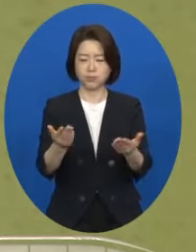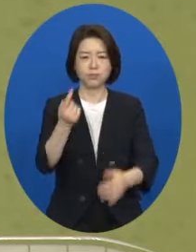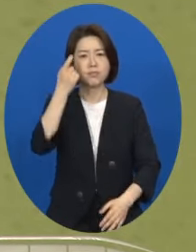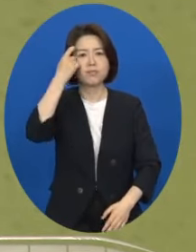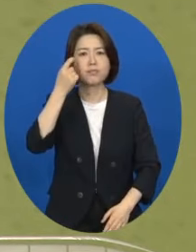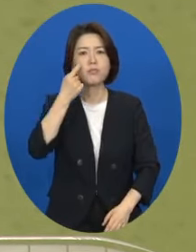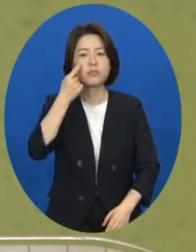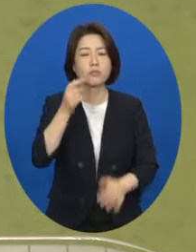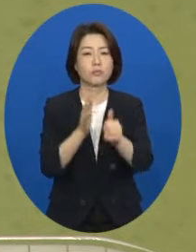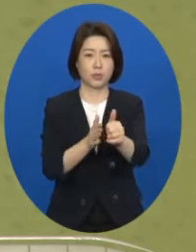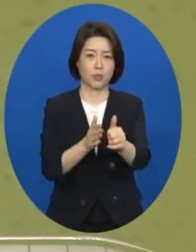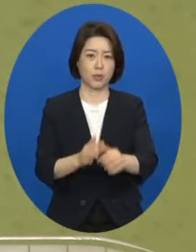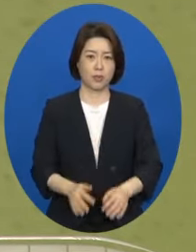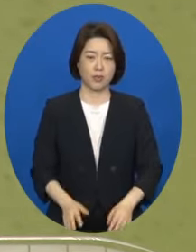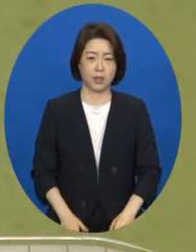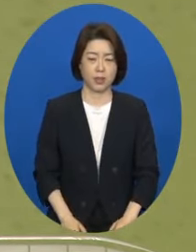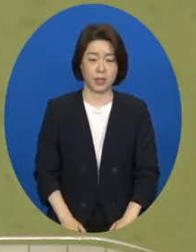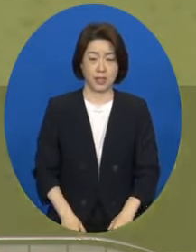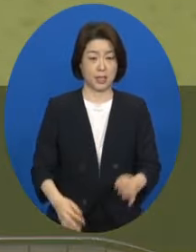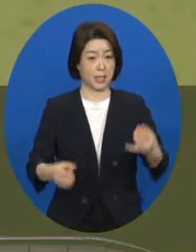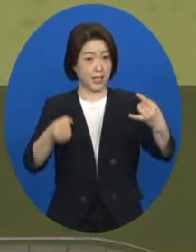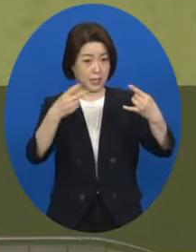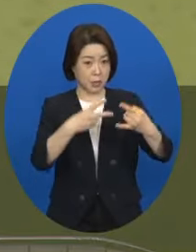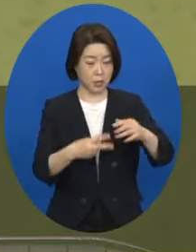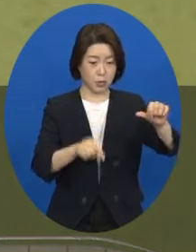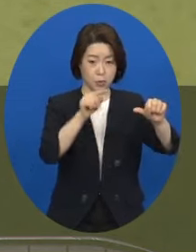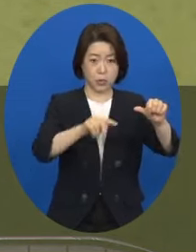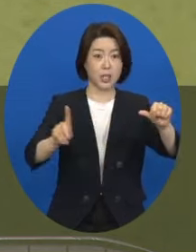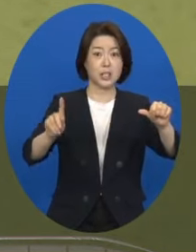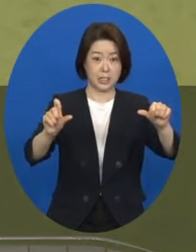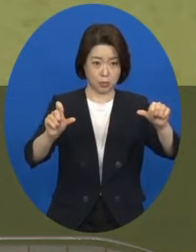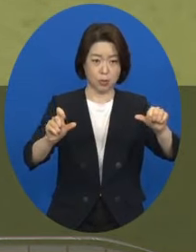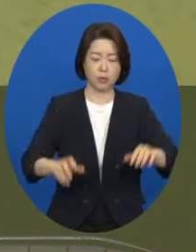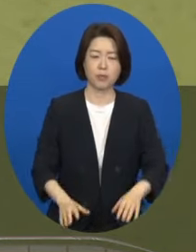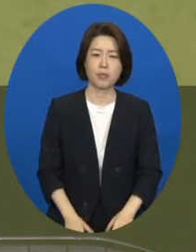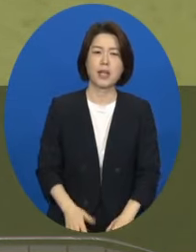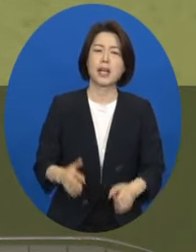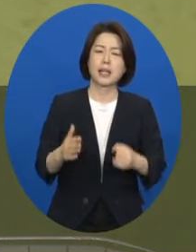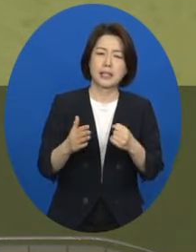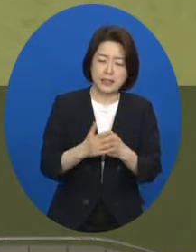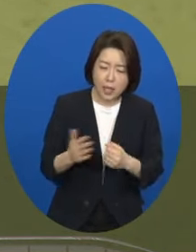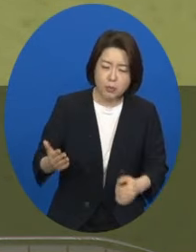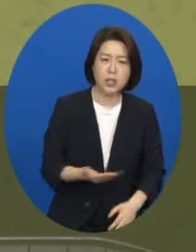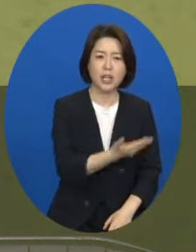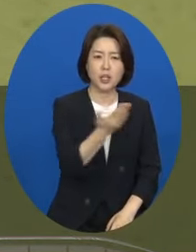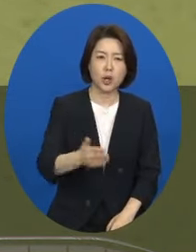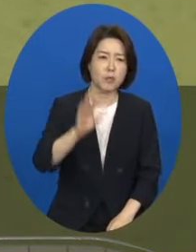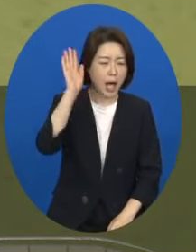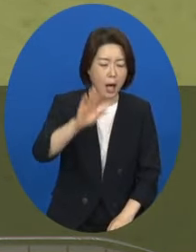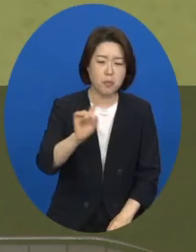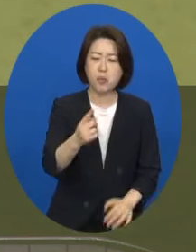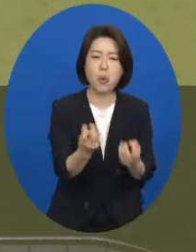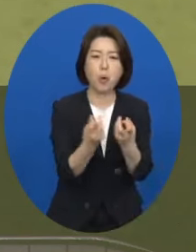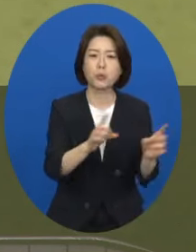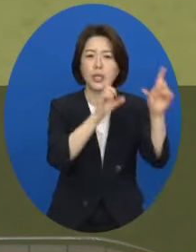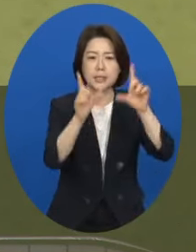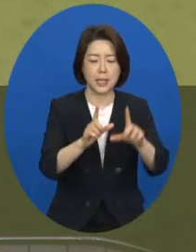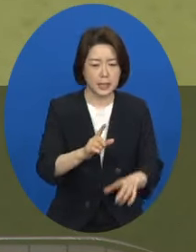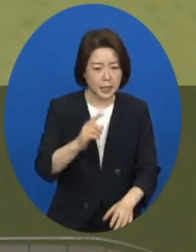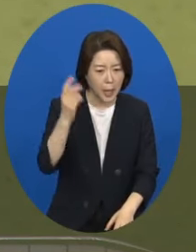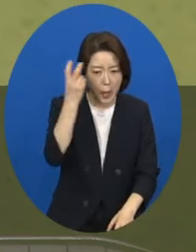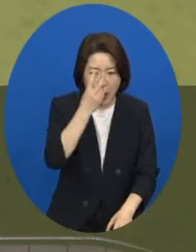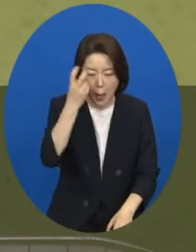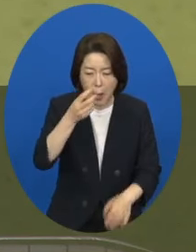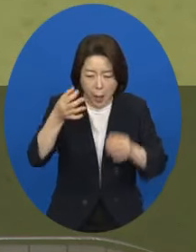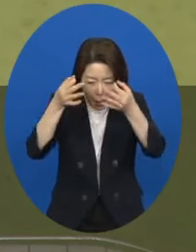에베소 5장 15절에 그러므로 여러분은 어떻게 살아가야 할지를 살피십시오. 자, 살피십시오라고